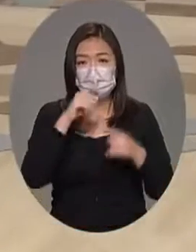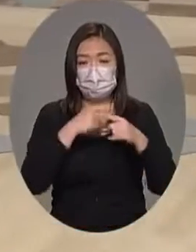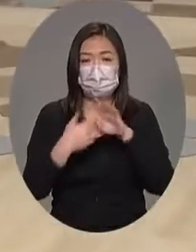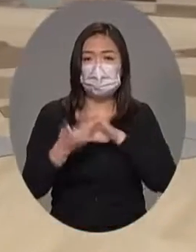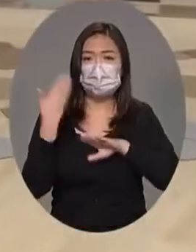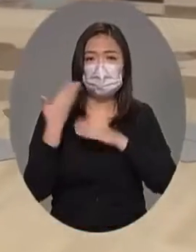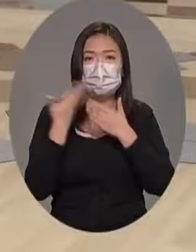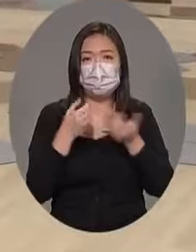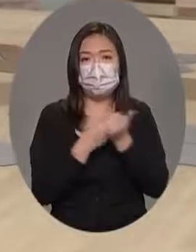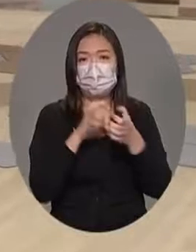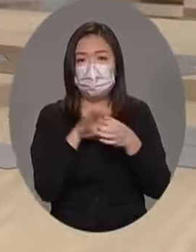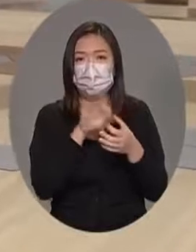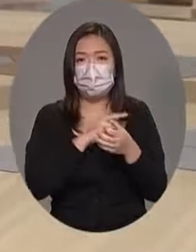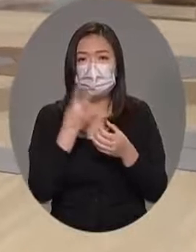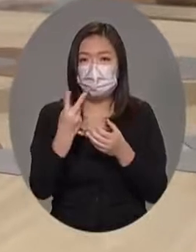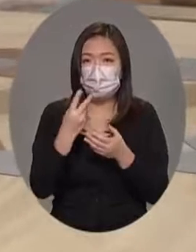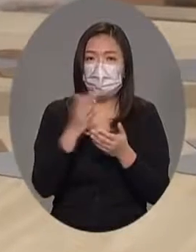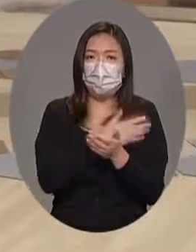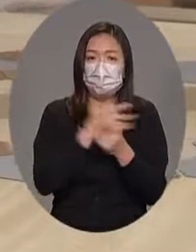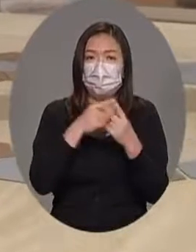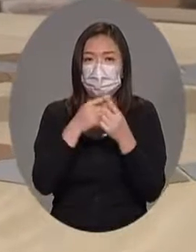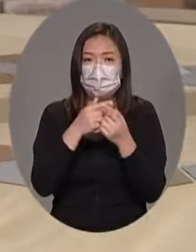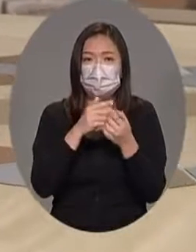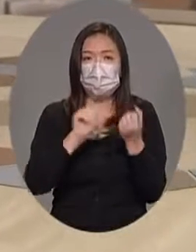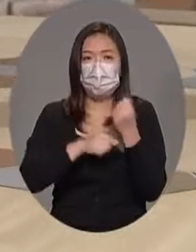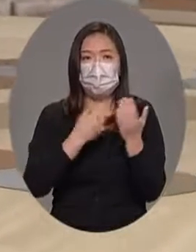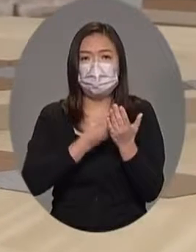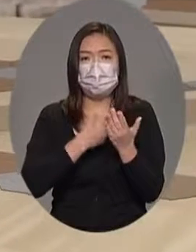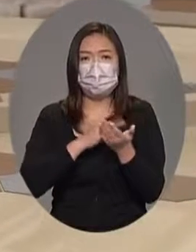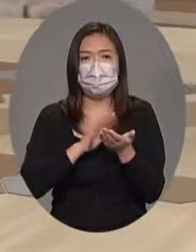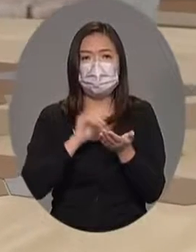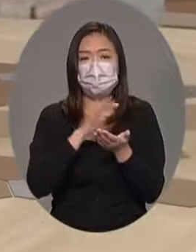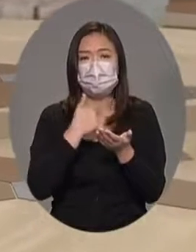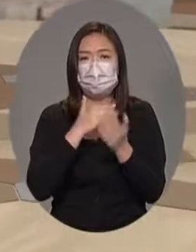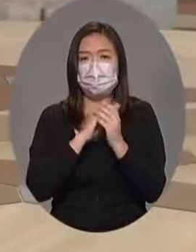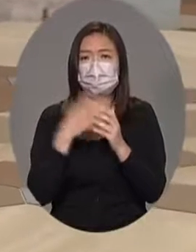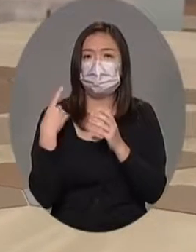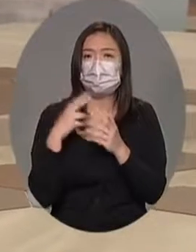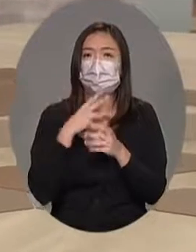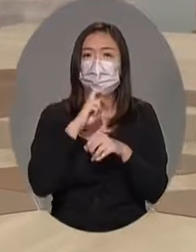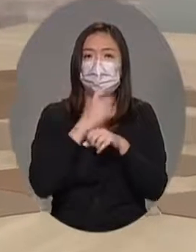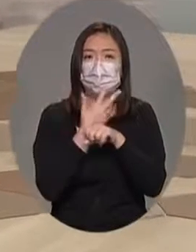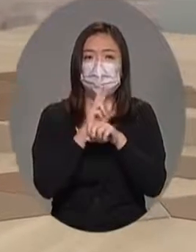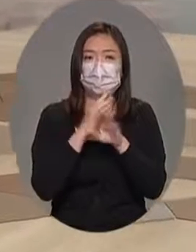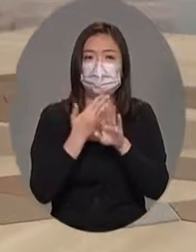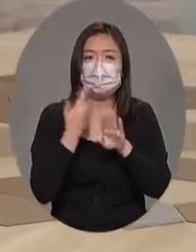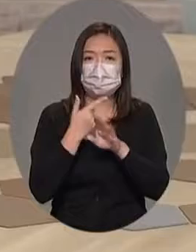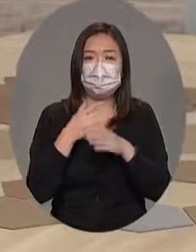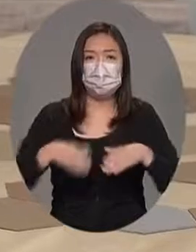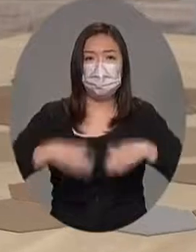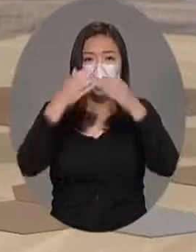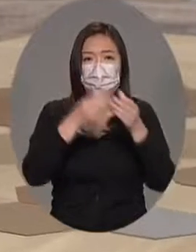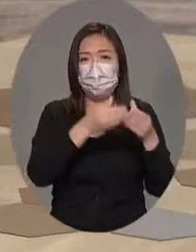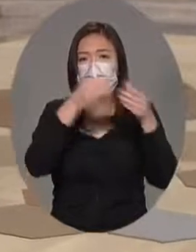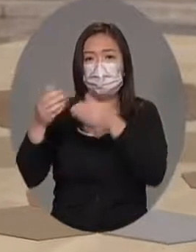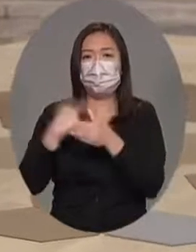港大早前向支聯會同兩名清盤人發出律師信，要求喺尋日下晝五點前移走港大校園內嘅